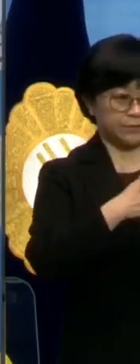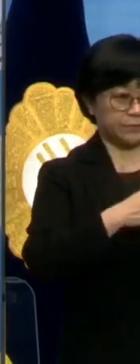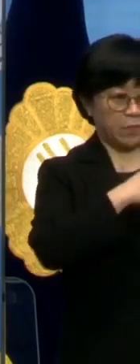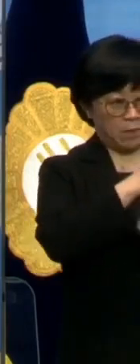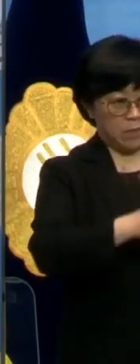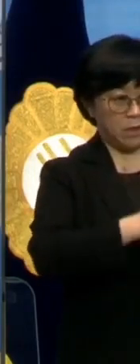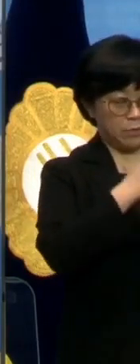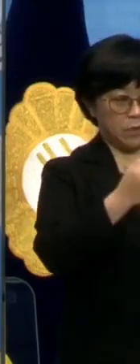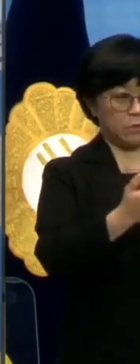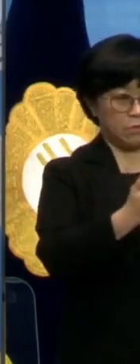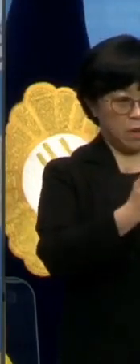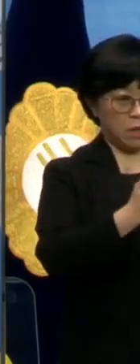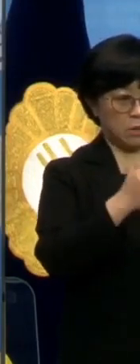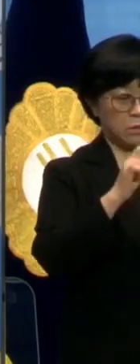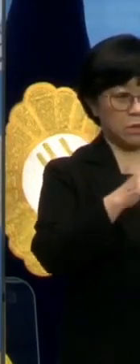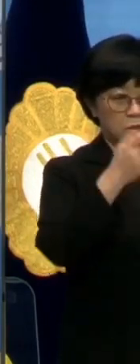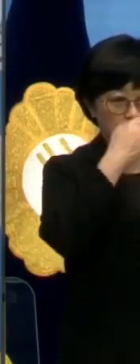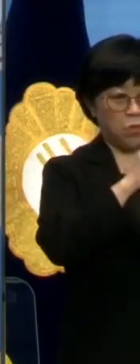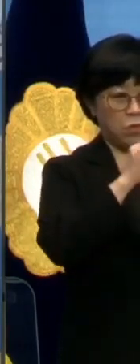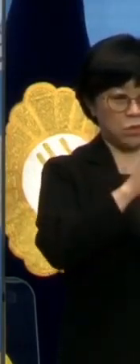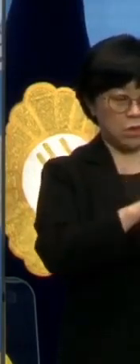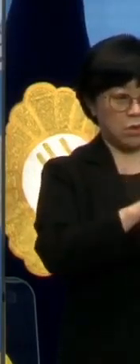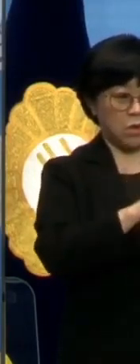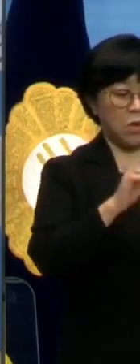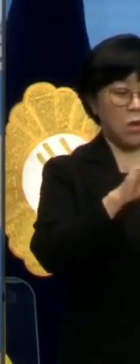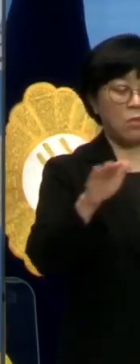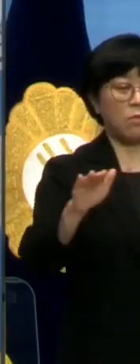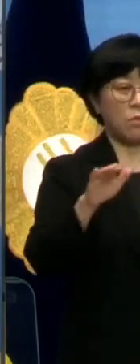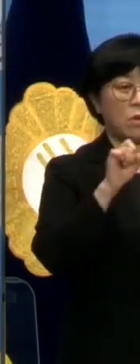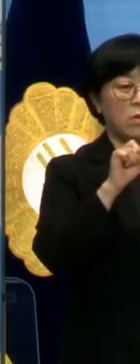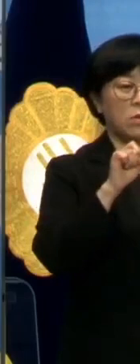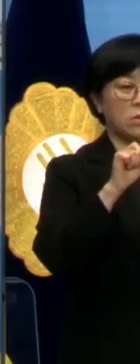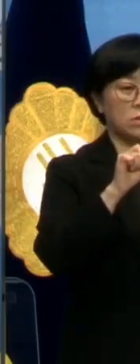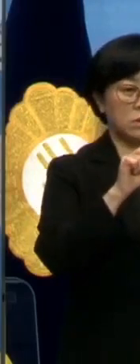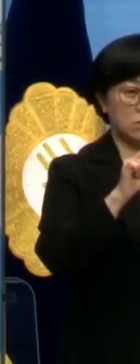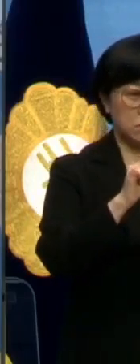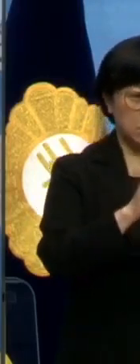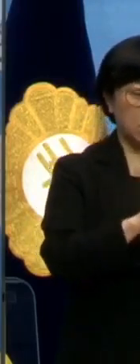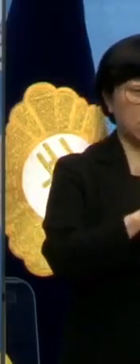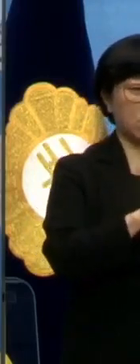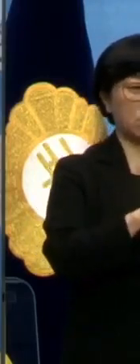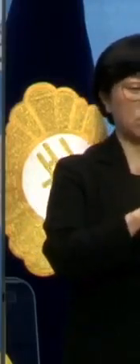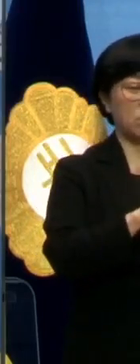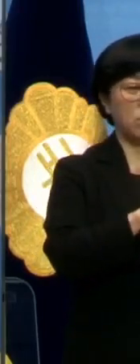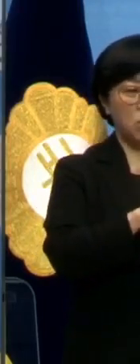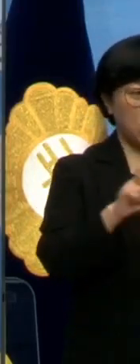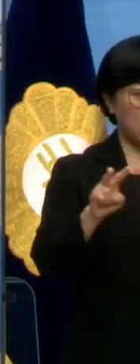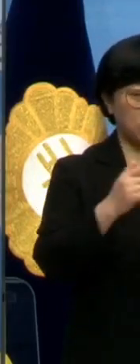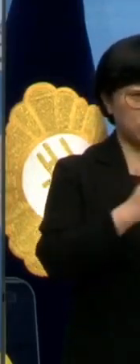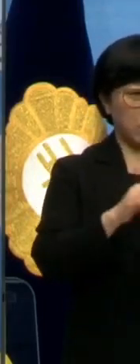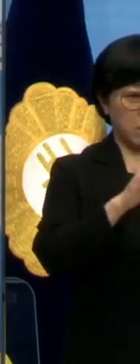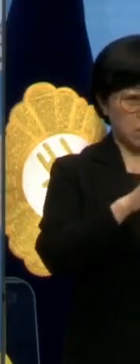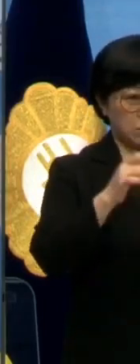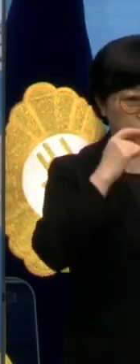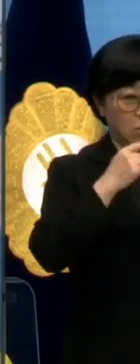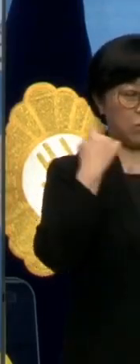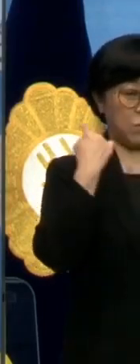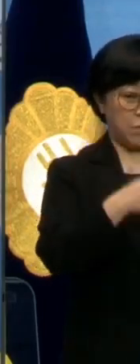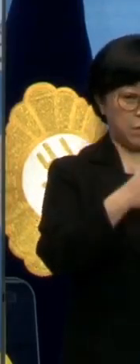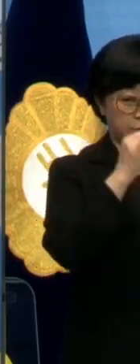주먹구구식 방역 조치가 실효성과 형평성 두 마리 토끼를 모두 놓치고 있다고 비판하고